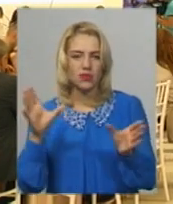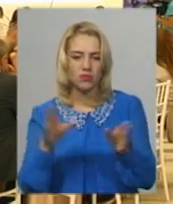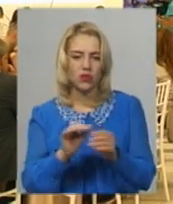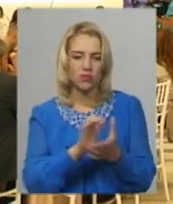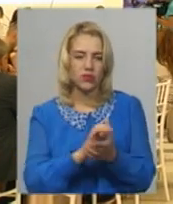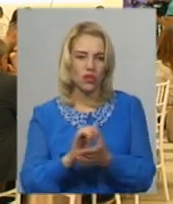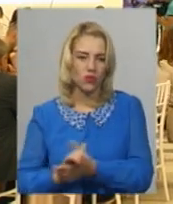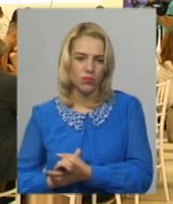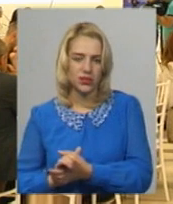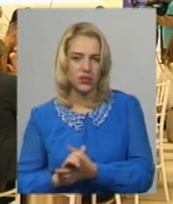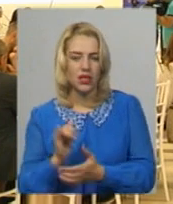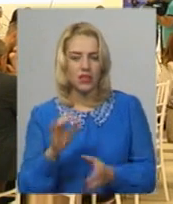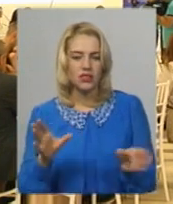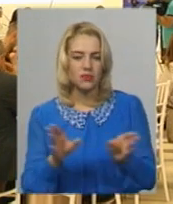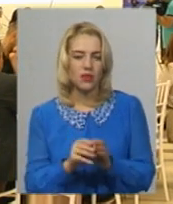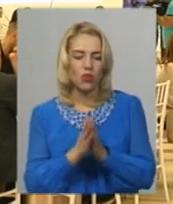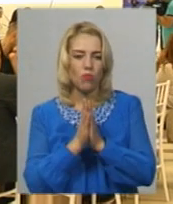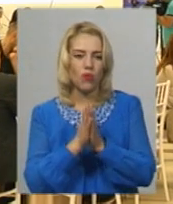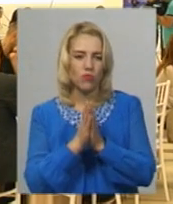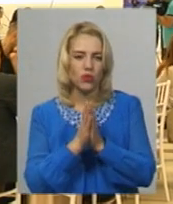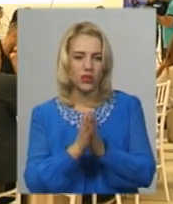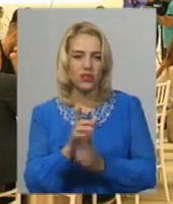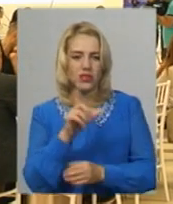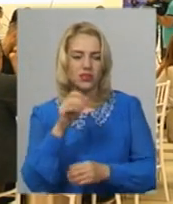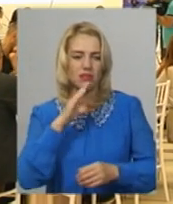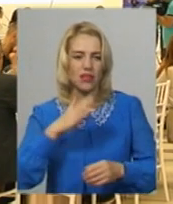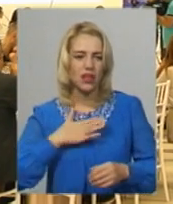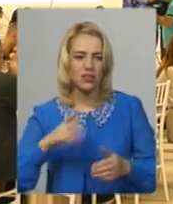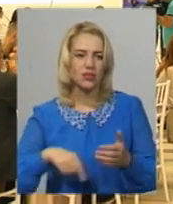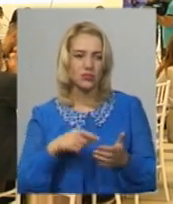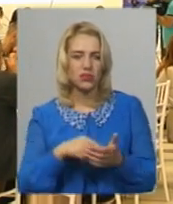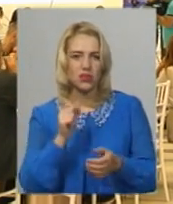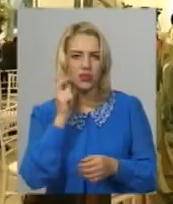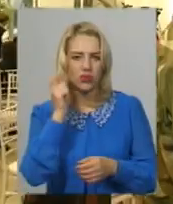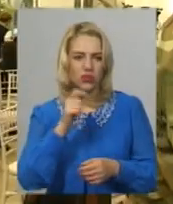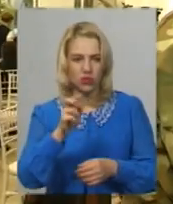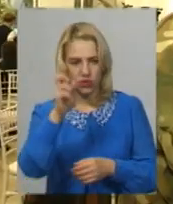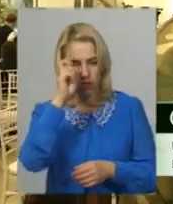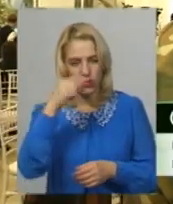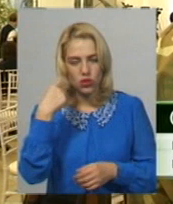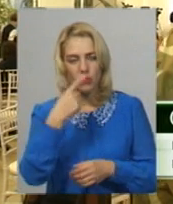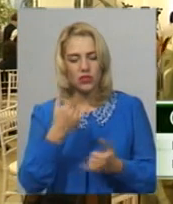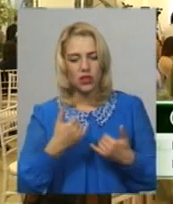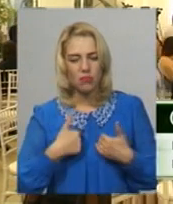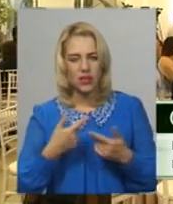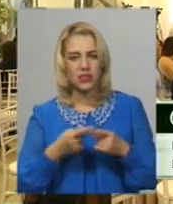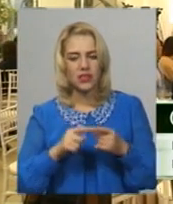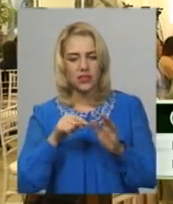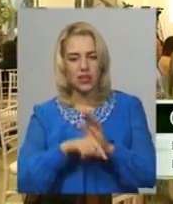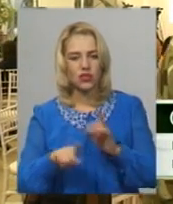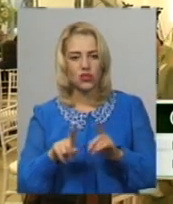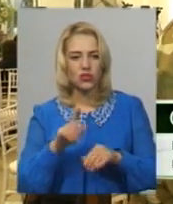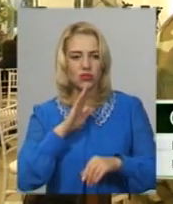познайомитись, спільно помолитися за мир, за наше місто, за українську державу. Особисто для мене це означає те, що